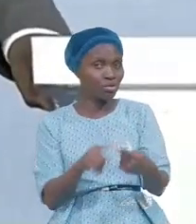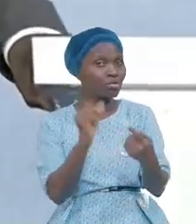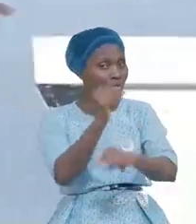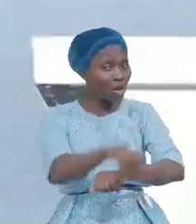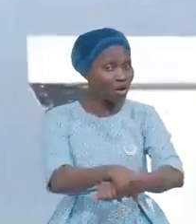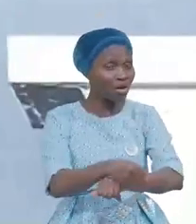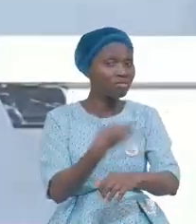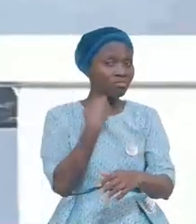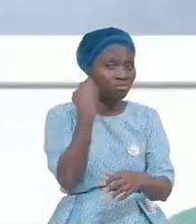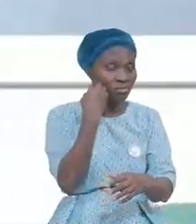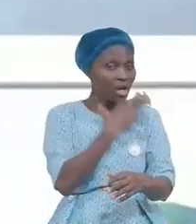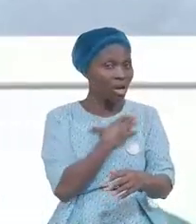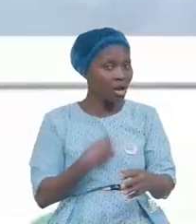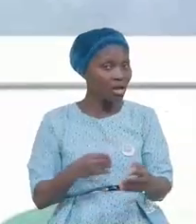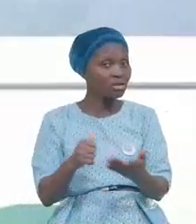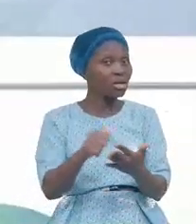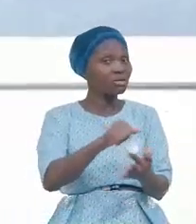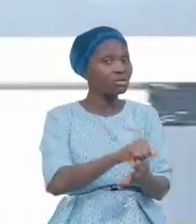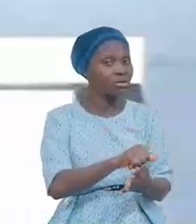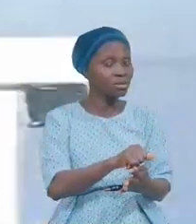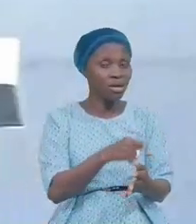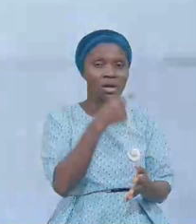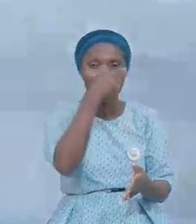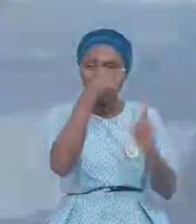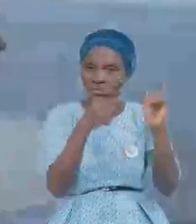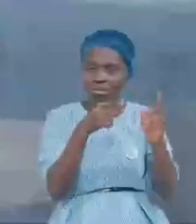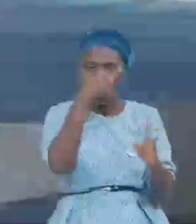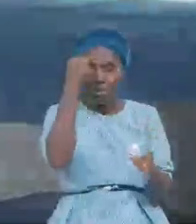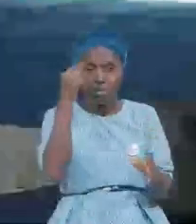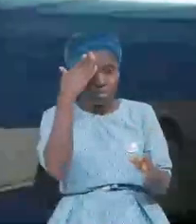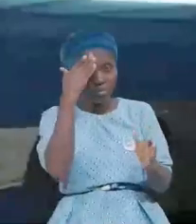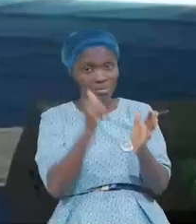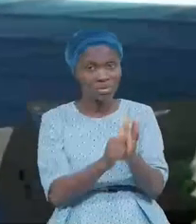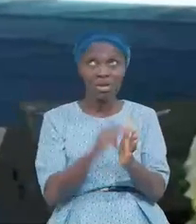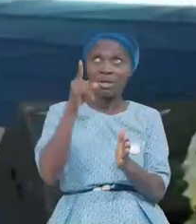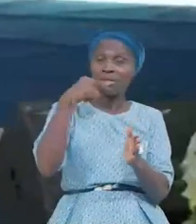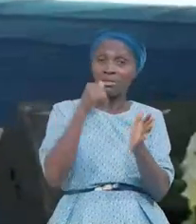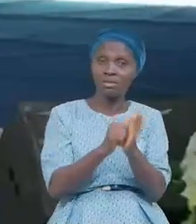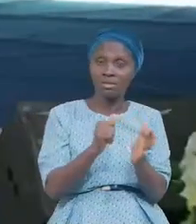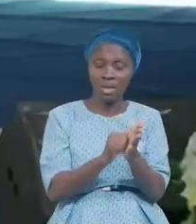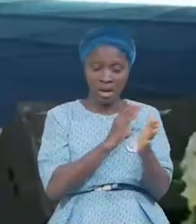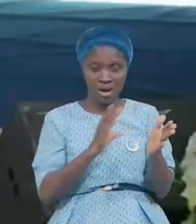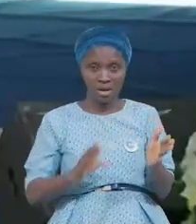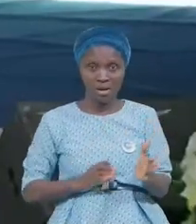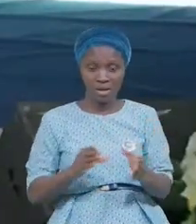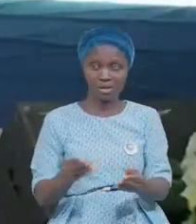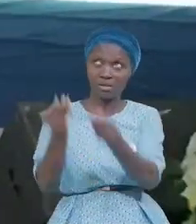fornication et l'adultère? Parce que tu sais, il dit Christ, s'est donné lui-même pour